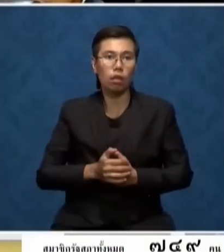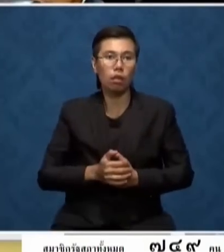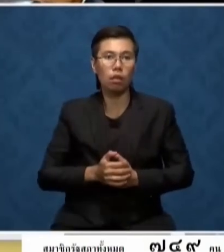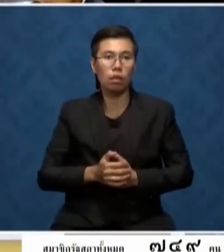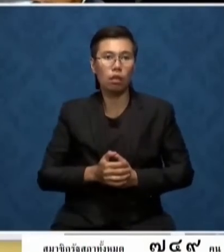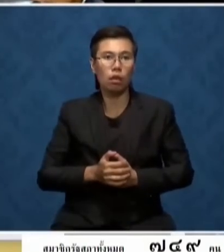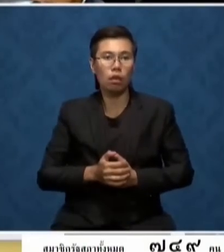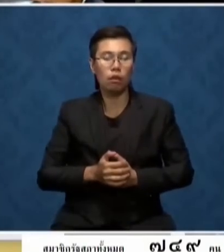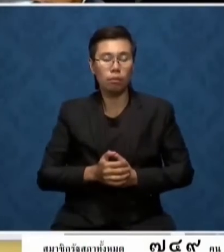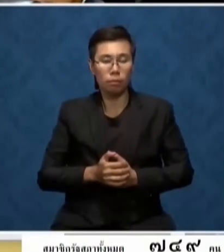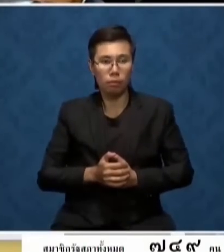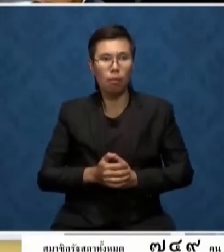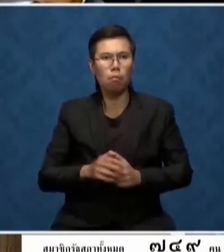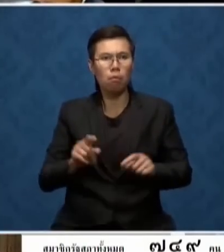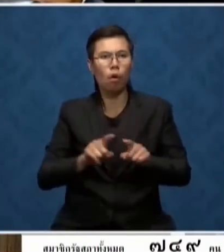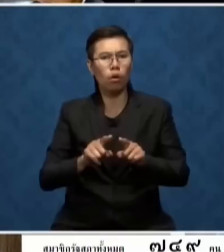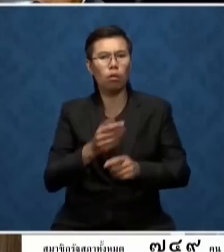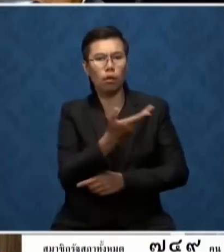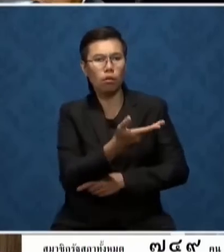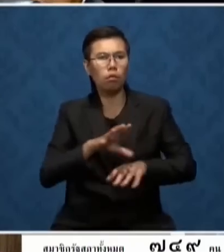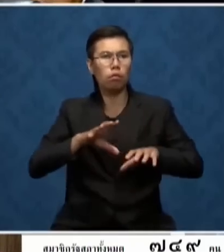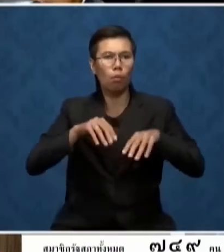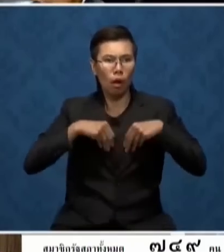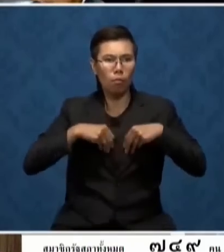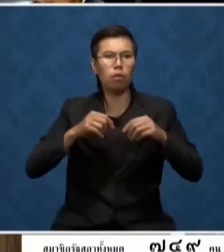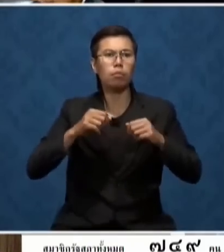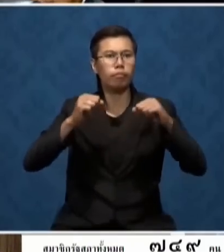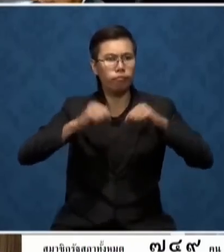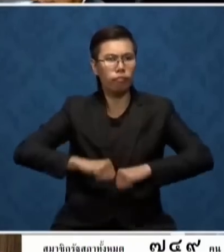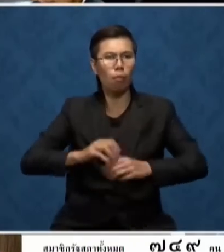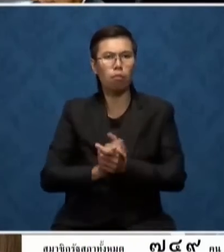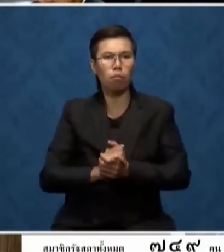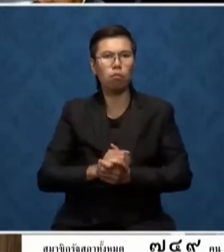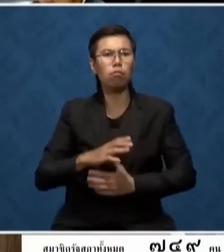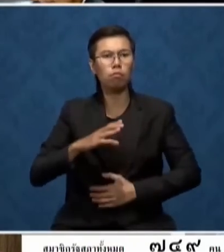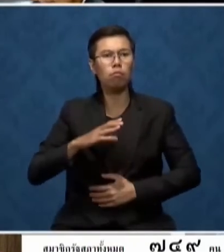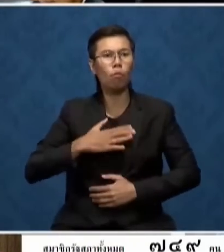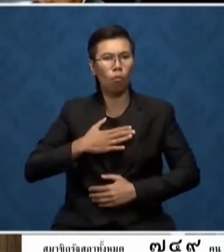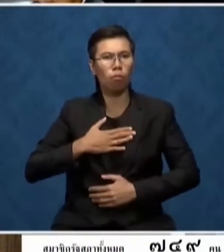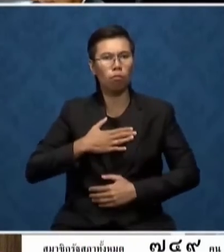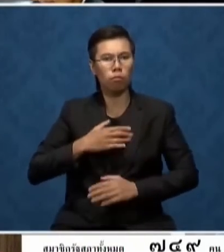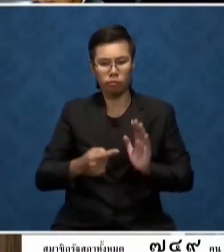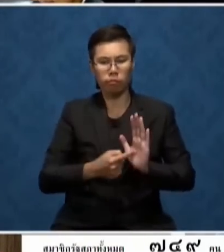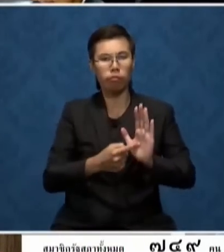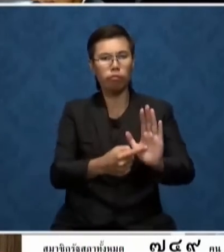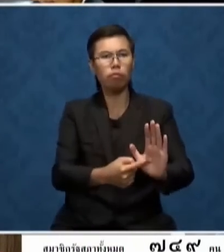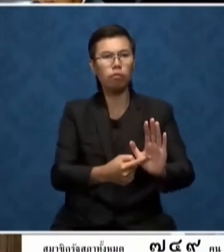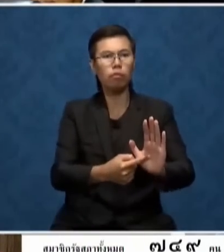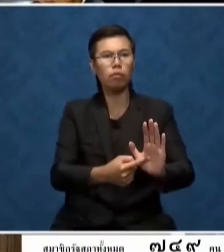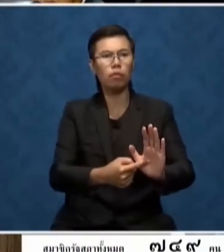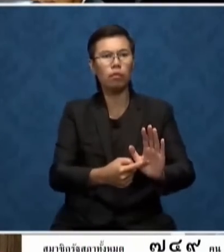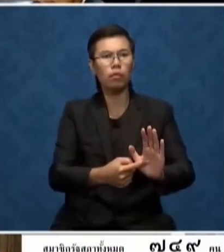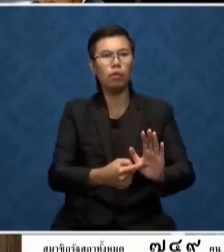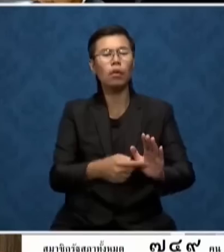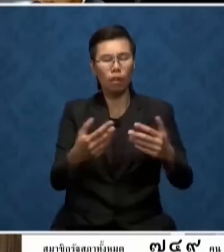นะครับก็เป็นการยอมรับโดยปริยายว่ามันเป็นญัตติทีนี้ท่านบอกว่าผมเนี่ยเสนอมานะครับโดยไม่มีหลักการแล้วก็